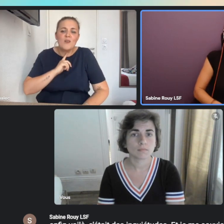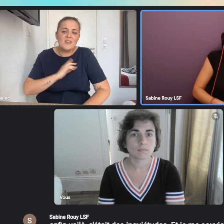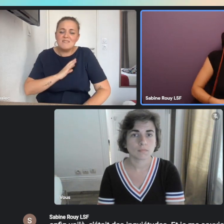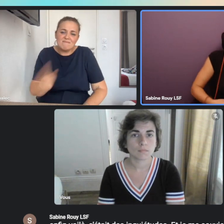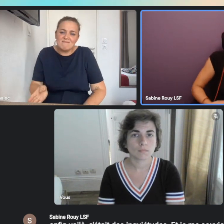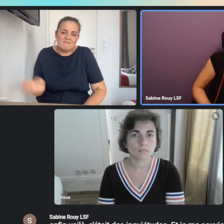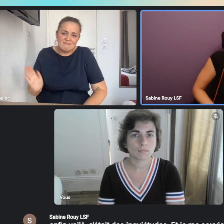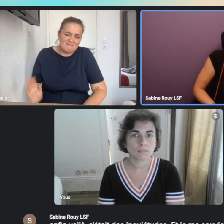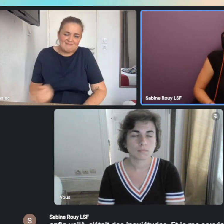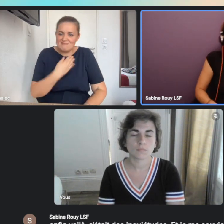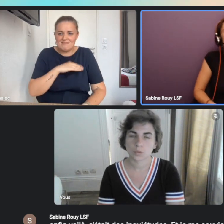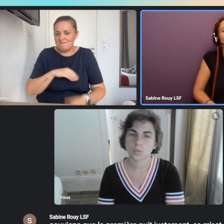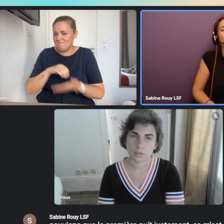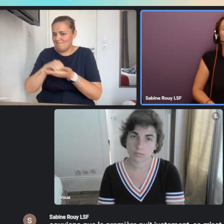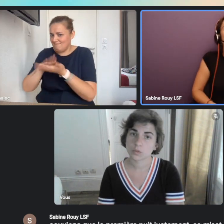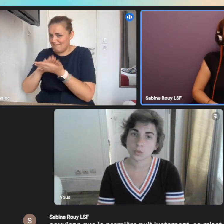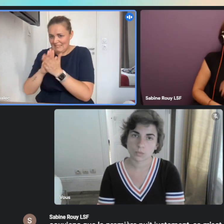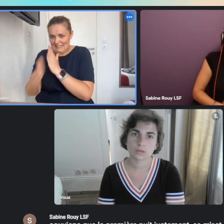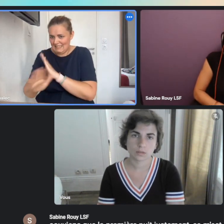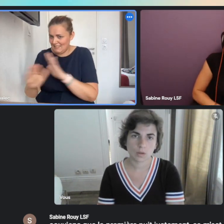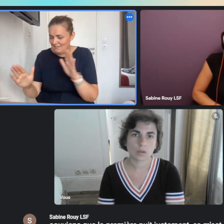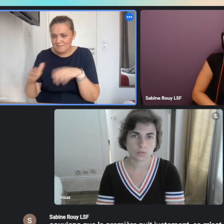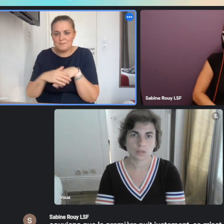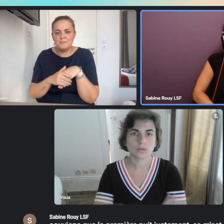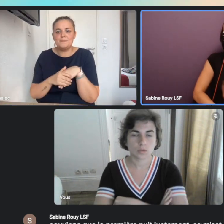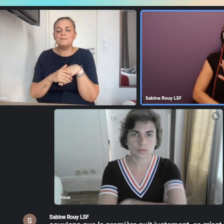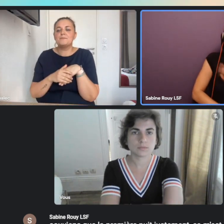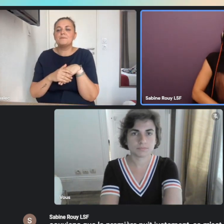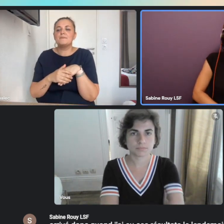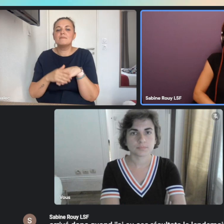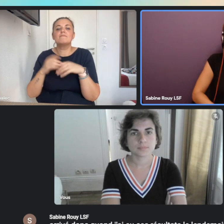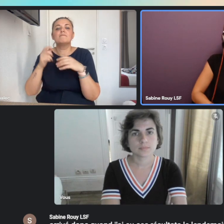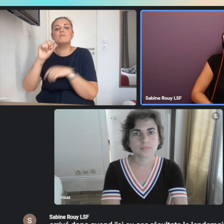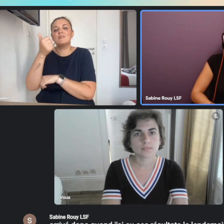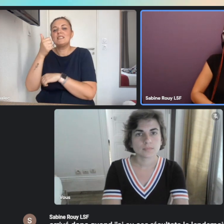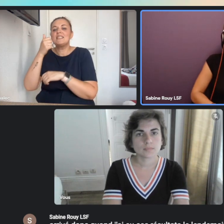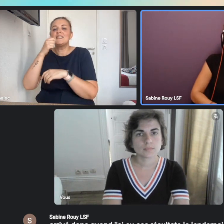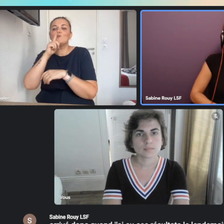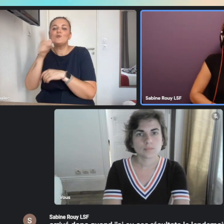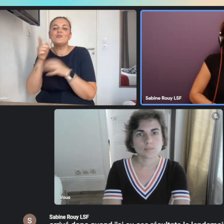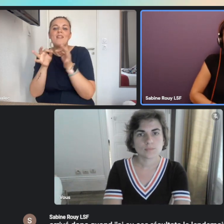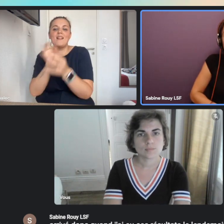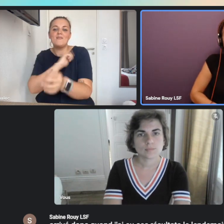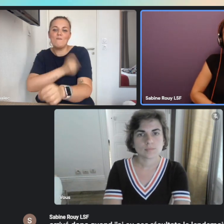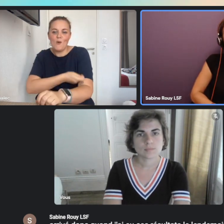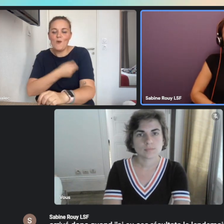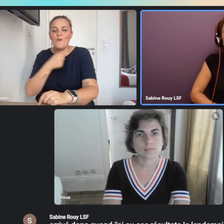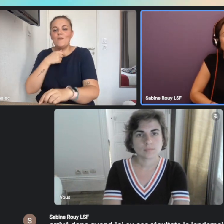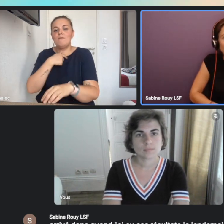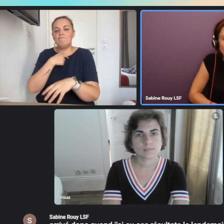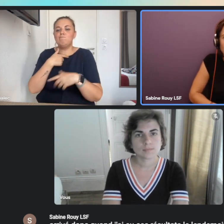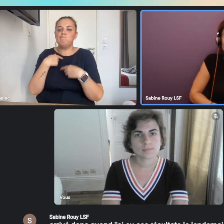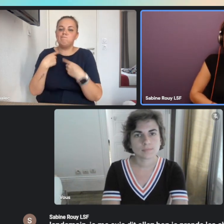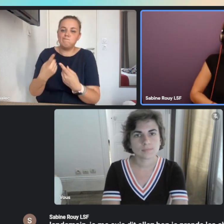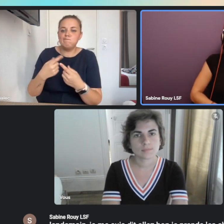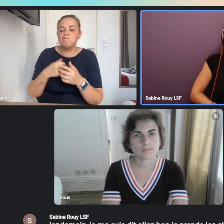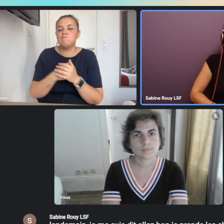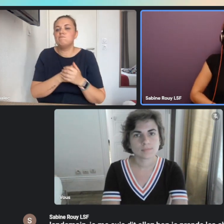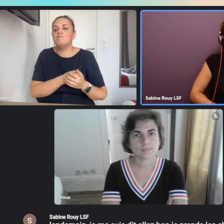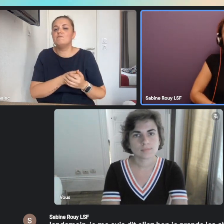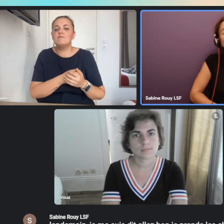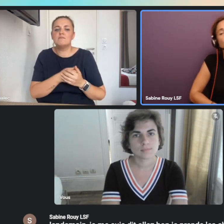j'ai pas pris le temps de digérer la les informations. J'ai dit: «Non, le lendemain, je m'inscris direct en salle de sport». Et le premier jour, donc en salle de